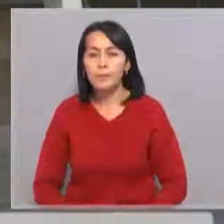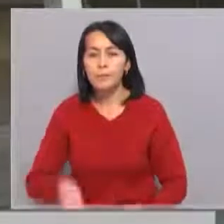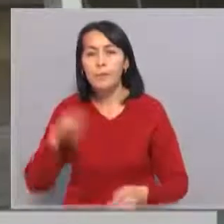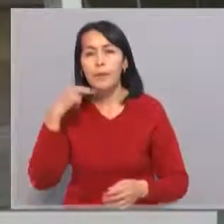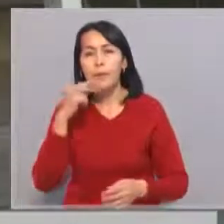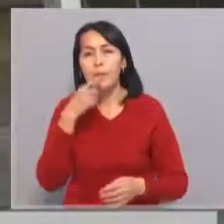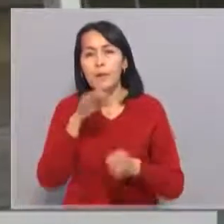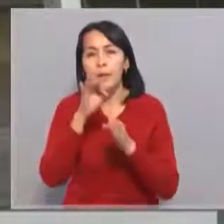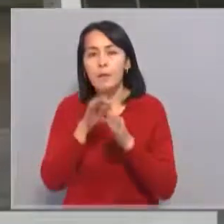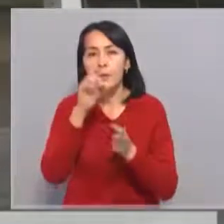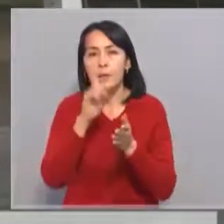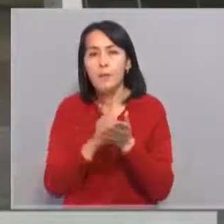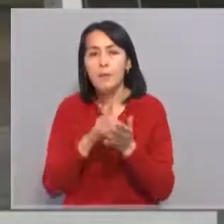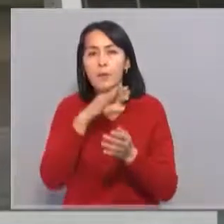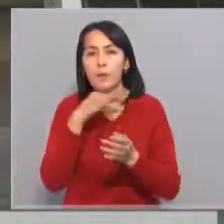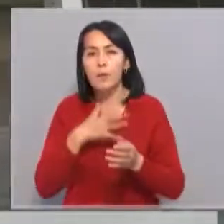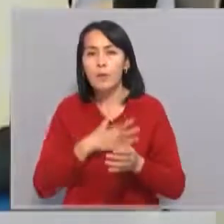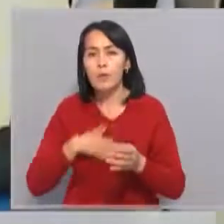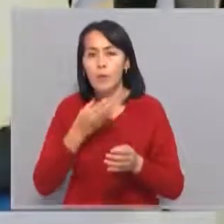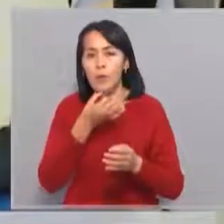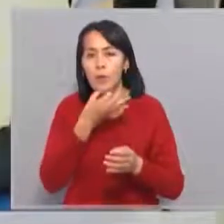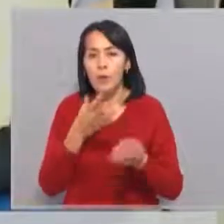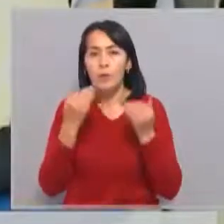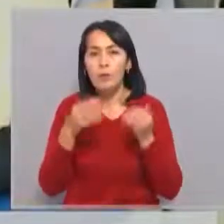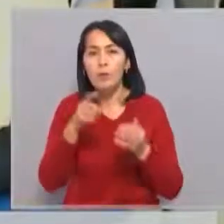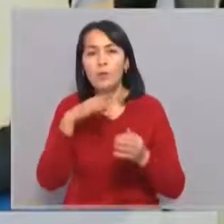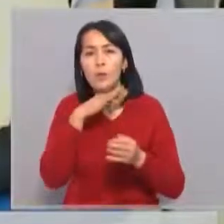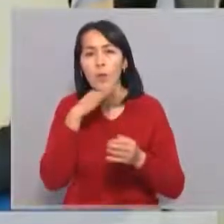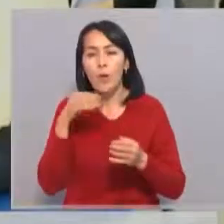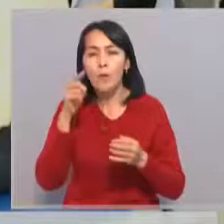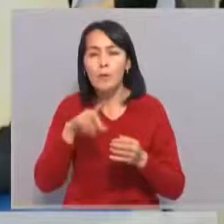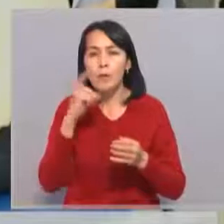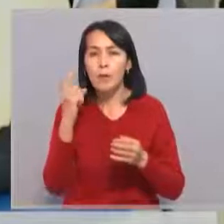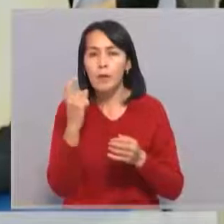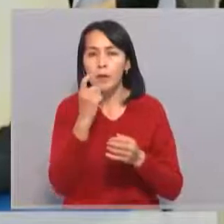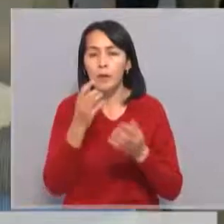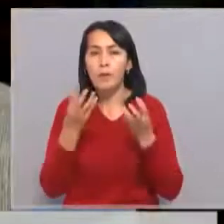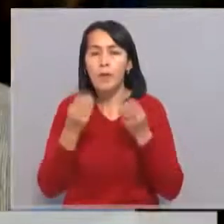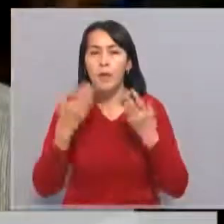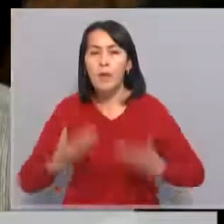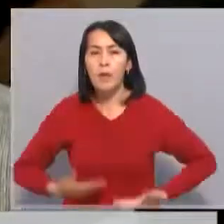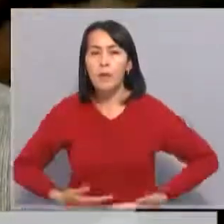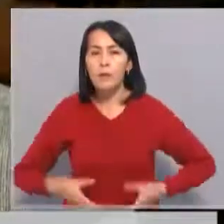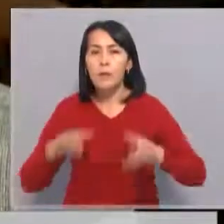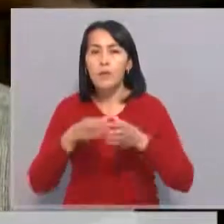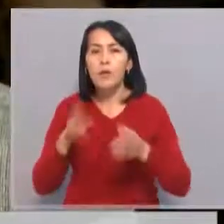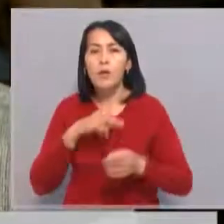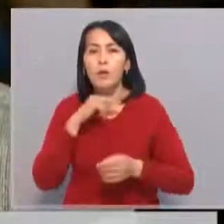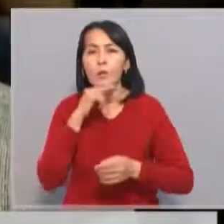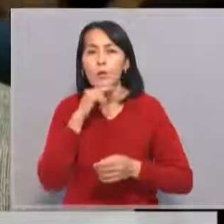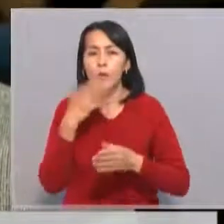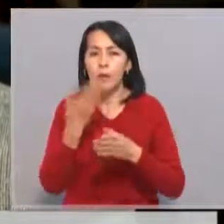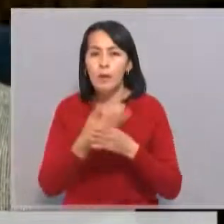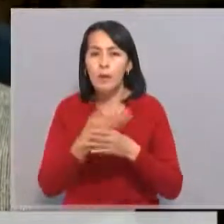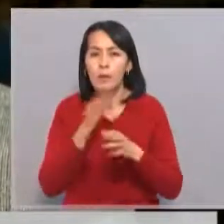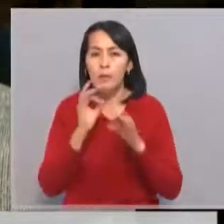Президент айтқан мақсат міндеттер көптің көңілінен шықты. Тұрғындардың басым бөлігі экономикалық әрі әлеуметтік салаларға көңіл бөлінгенін